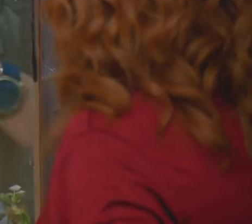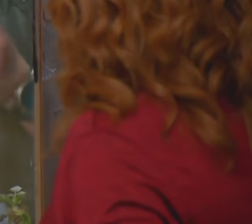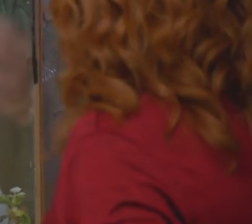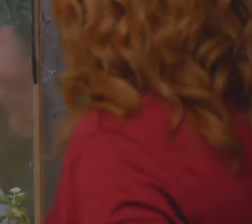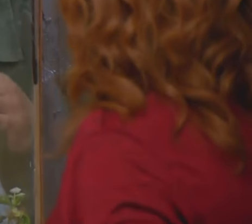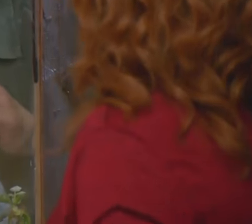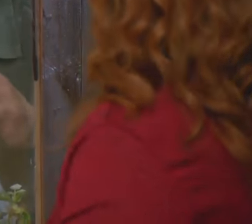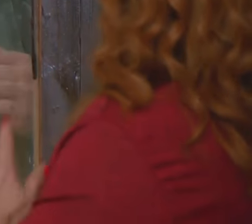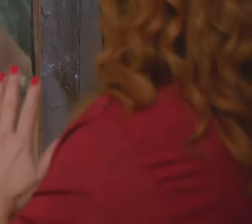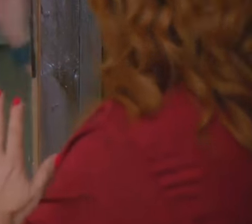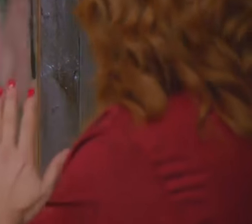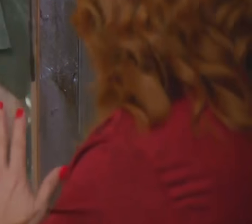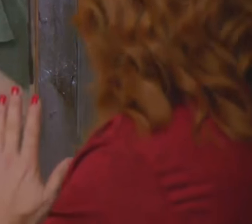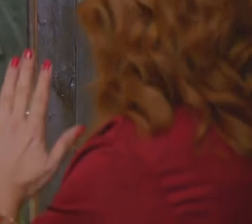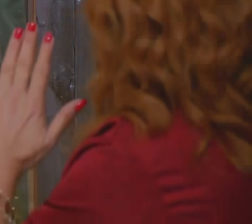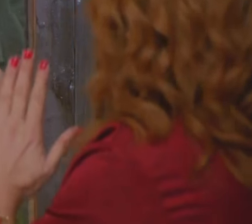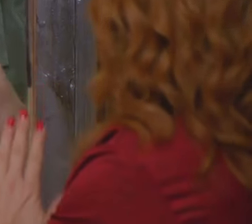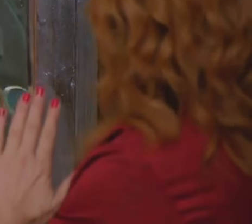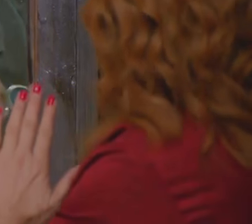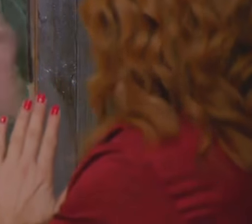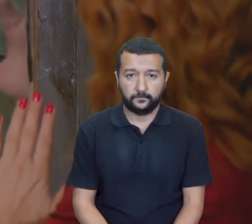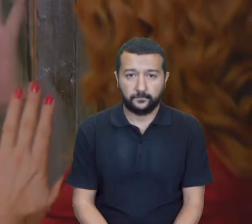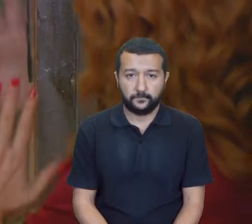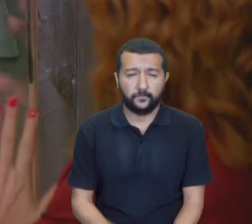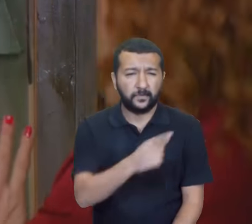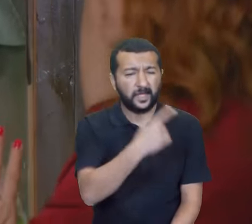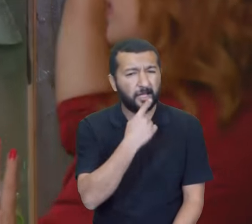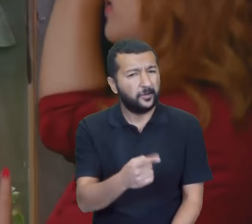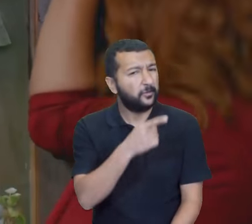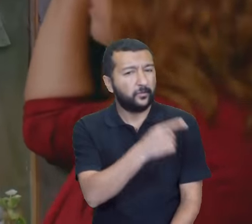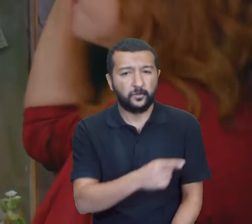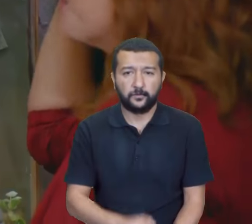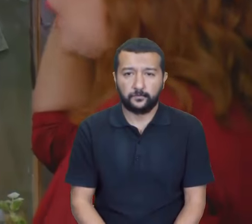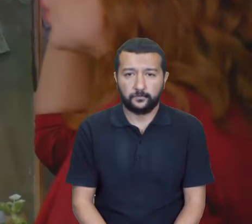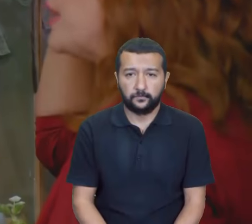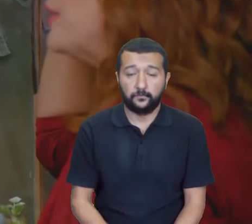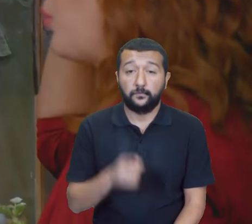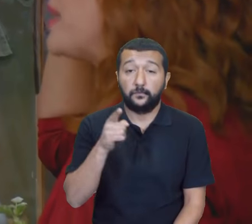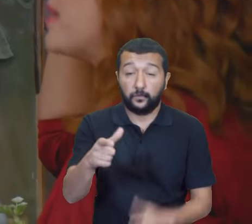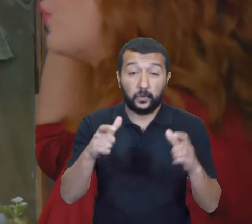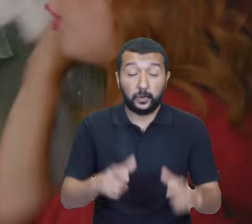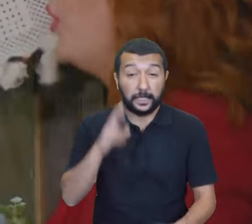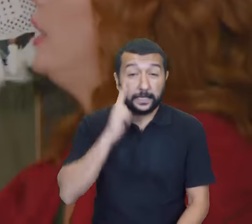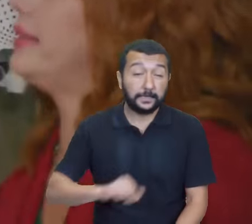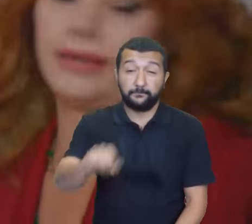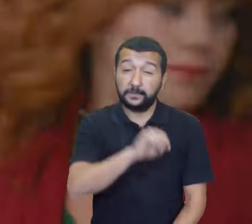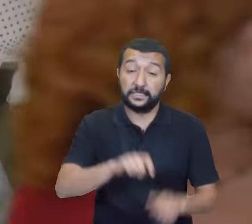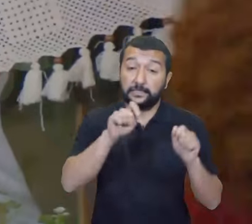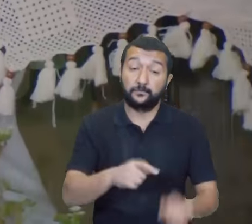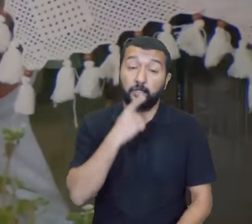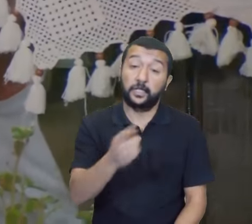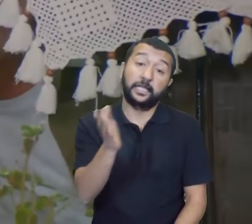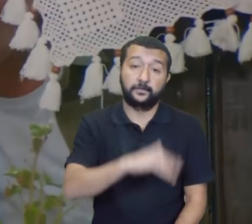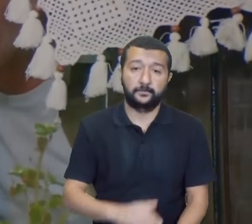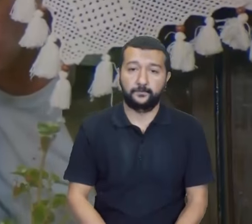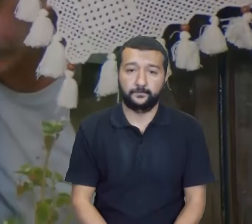Sevda'yı gösterip avuç içine çizerek anlattı. Ne diyor bu? Ortalığı toplasın diyor. Hadi.